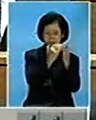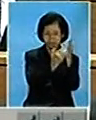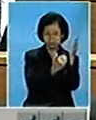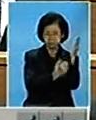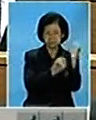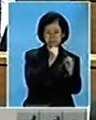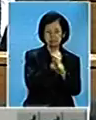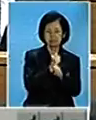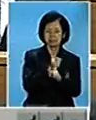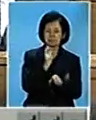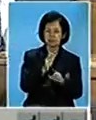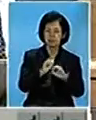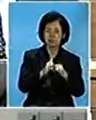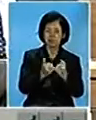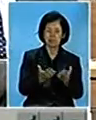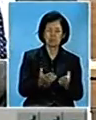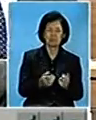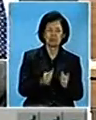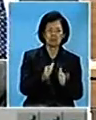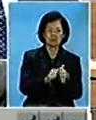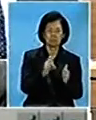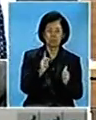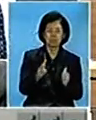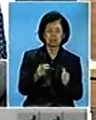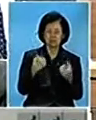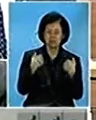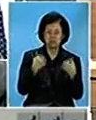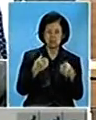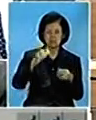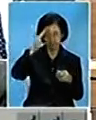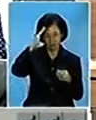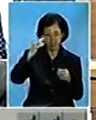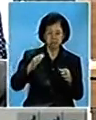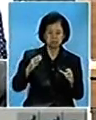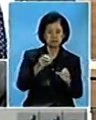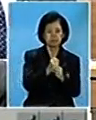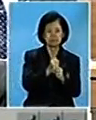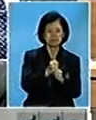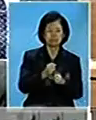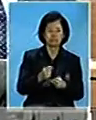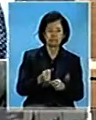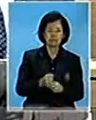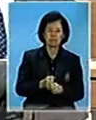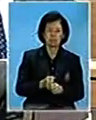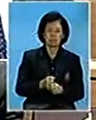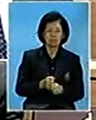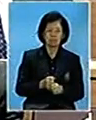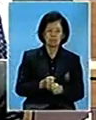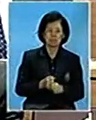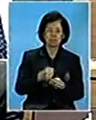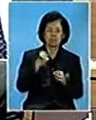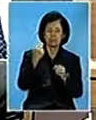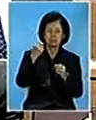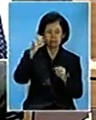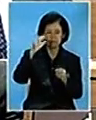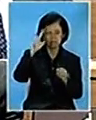ติเป็นยังไงครับทุกครั้งที่มีการรัฐประหารเกิดขึ้นในประเทศการรัฐประหารผิดกฎหมาย